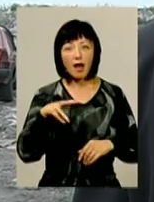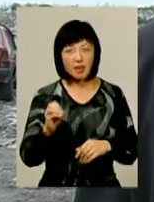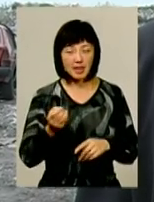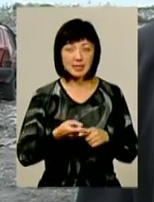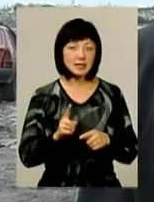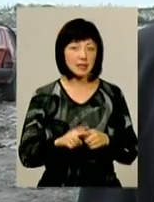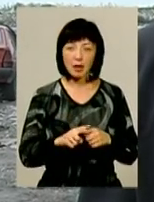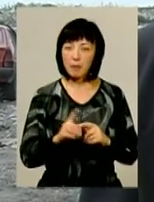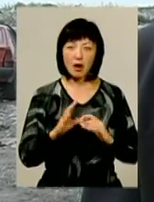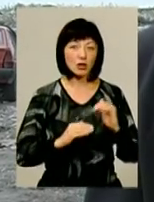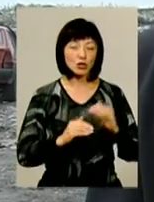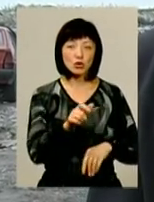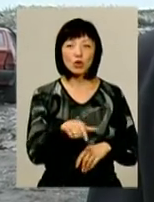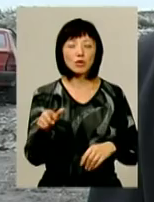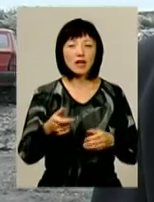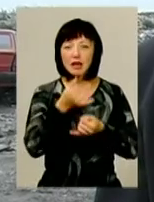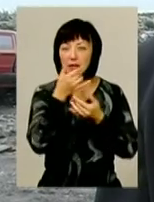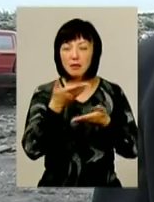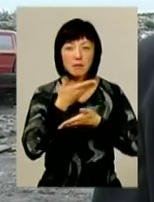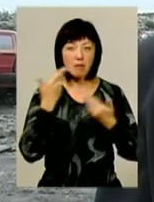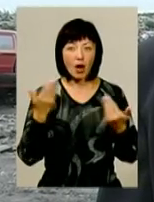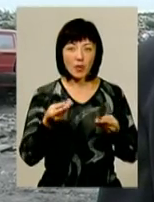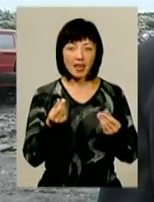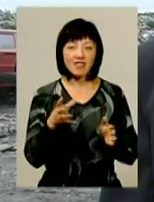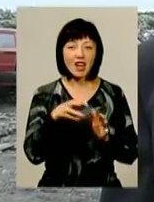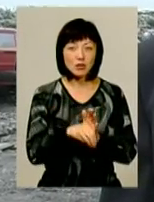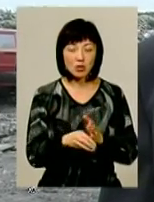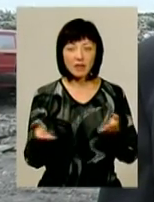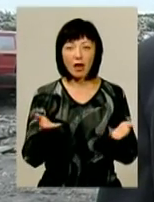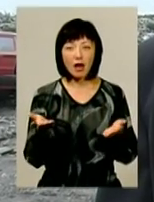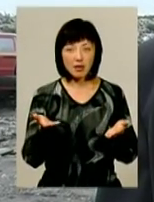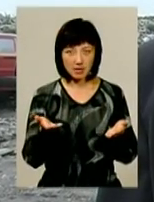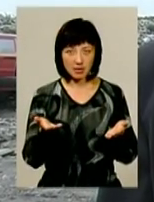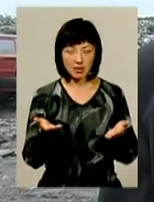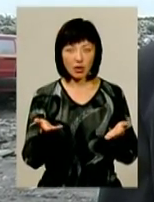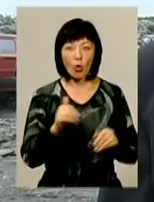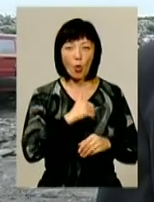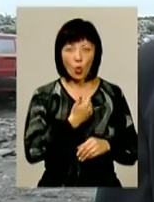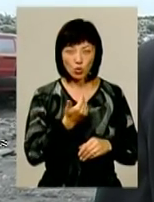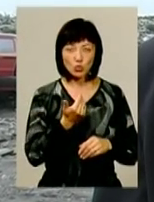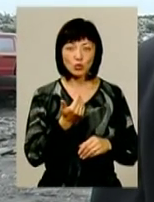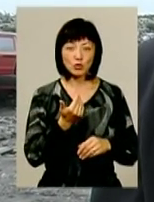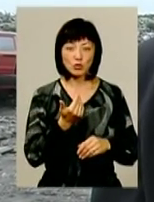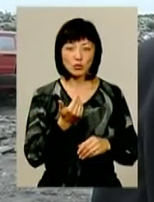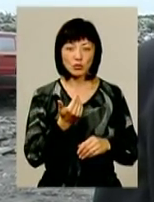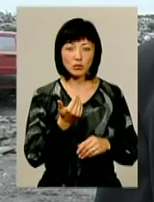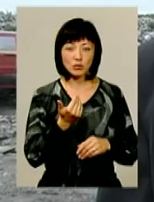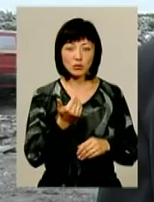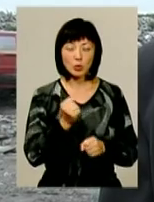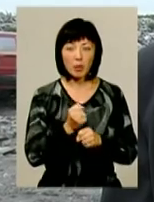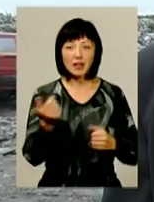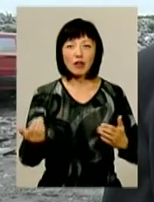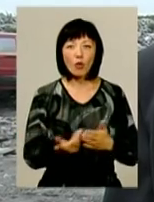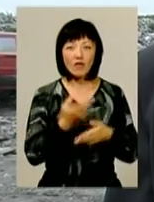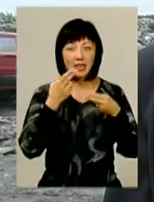це практично люди, які не мають інвесторів і які хочуть впровадити